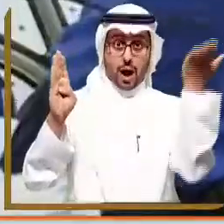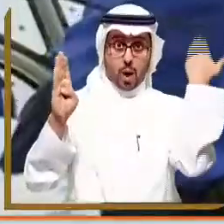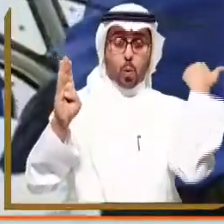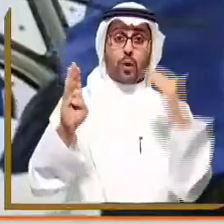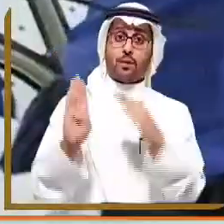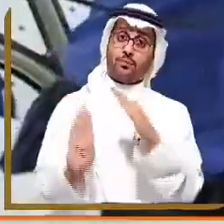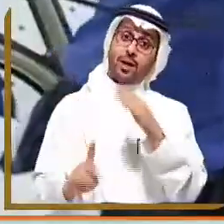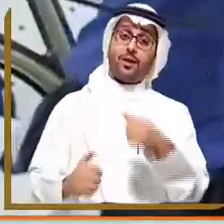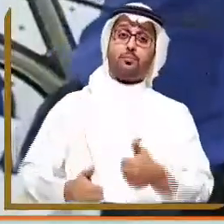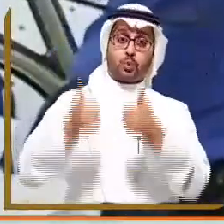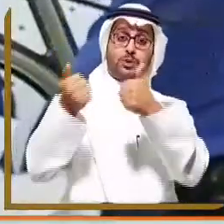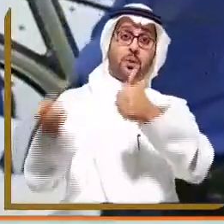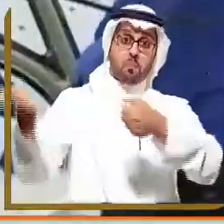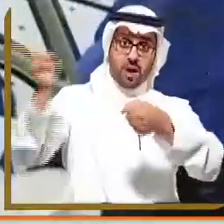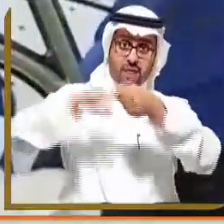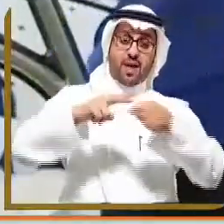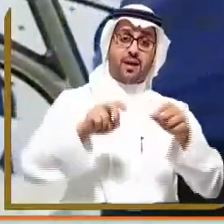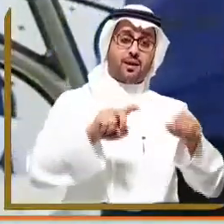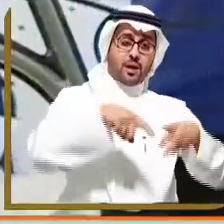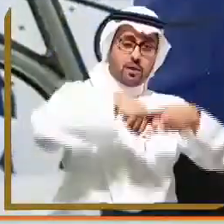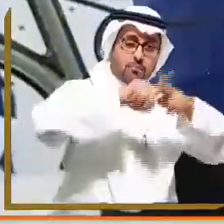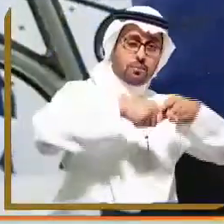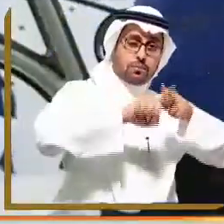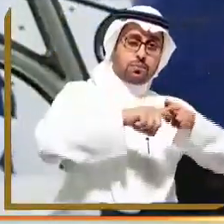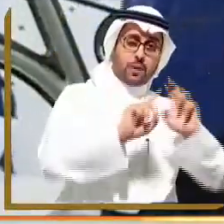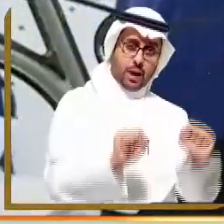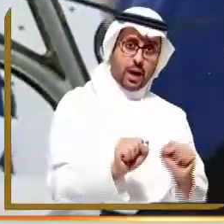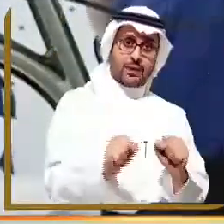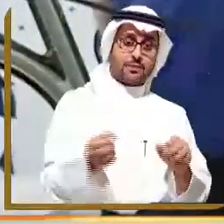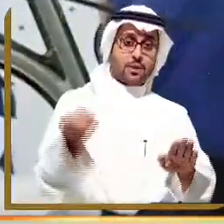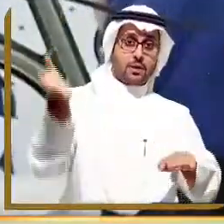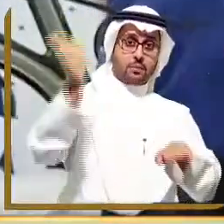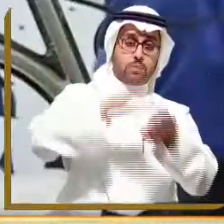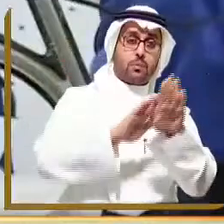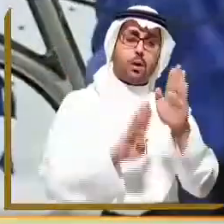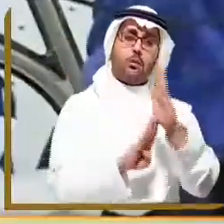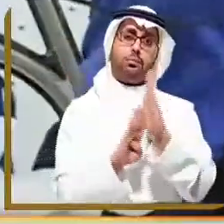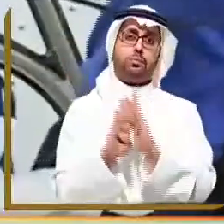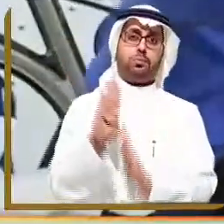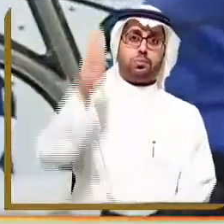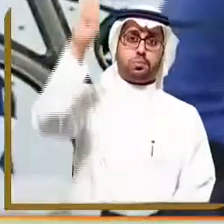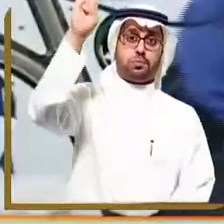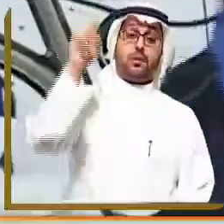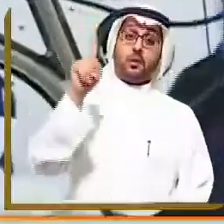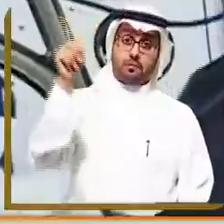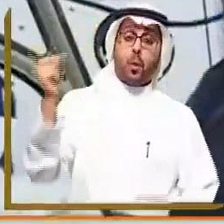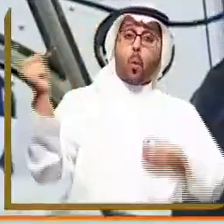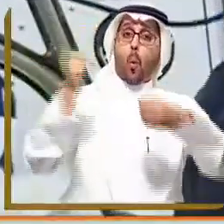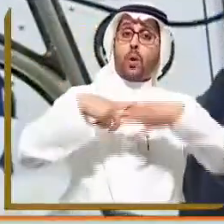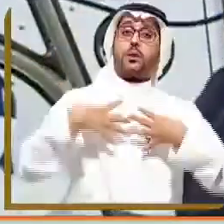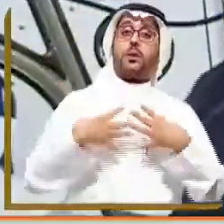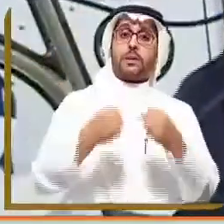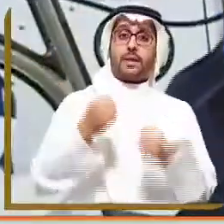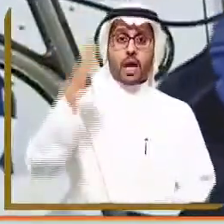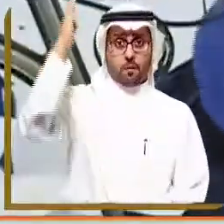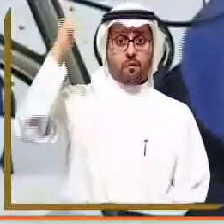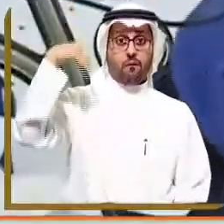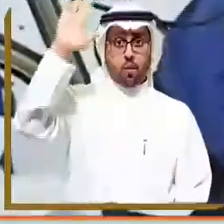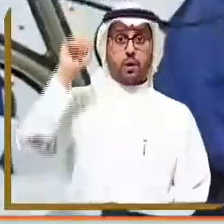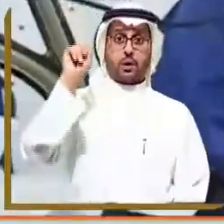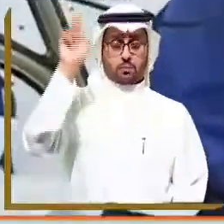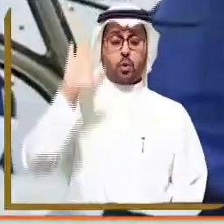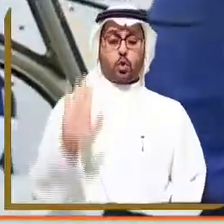إكس، ليصبح أول فريق على الإطلاق يصل إلى المدار بواسطة محرك صاروخي أعيد